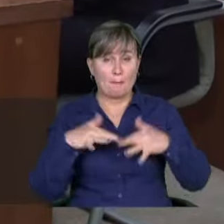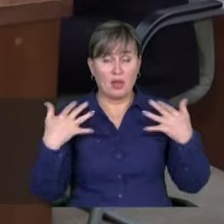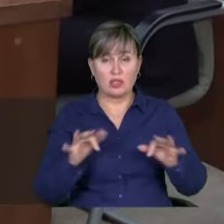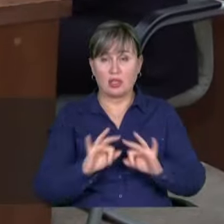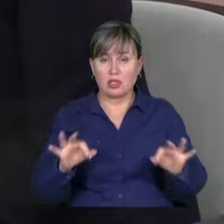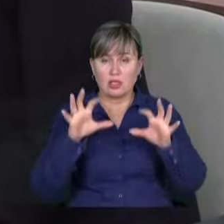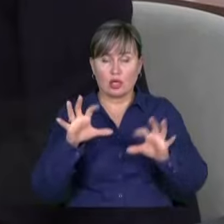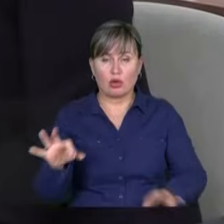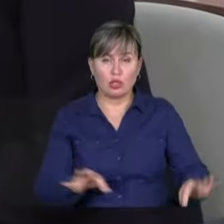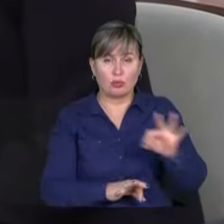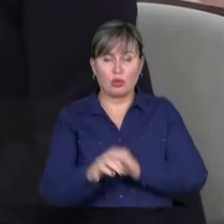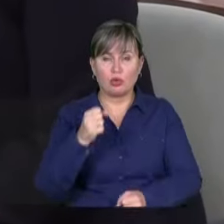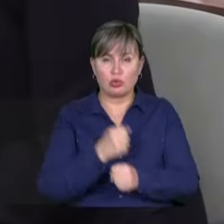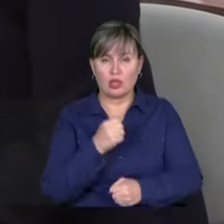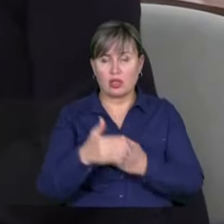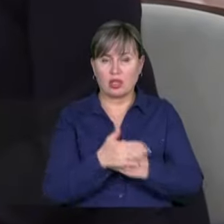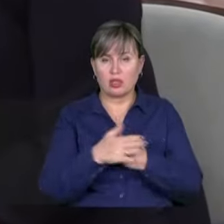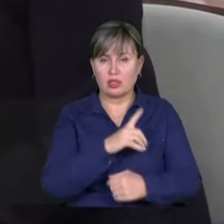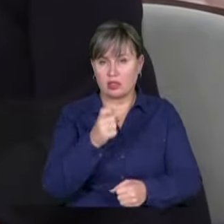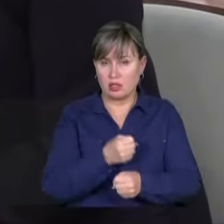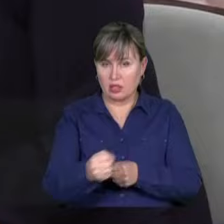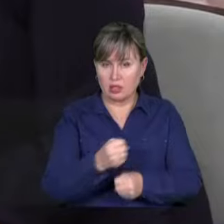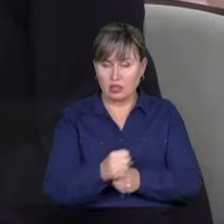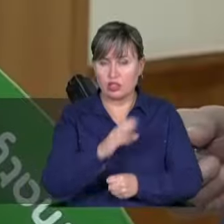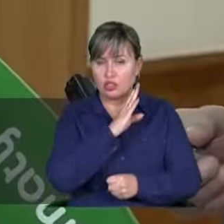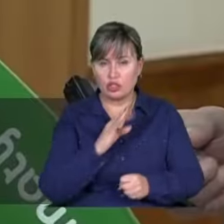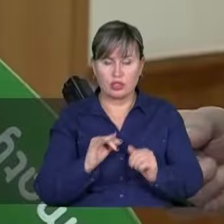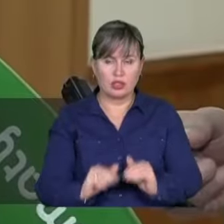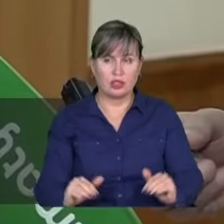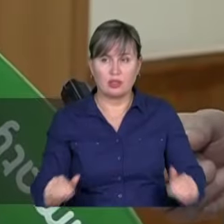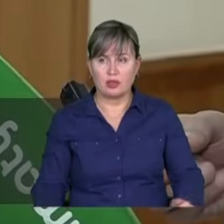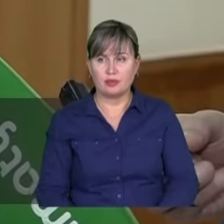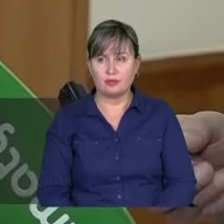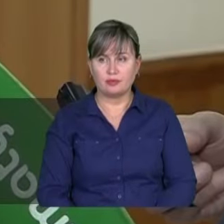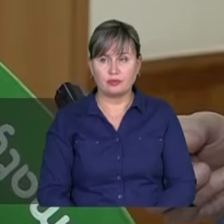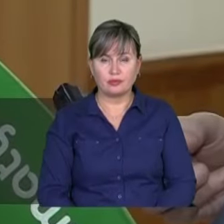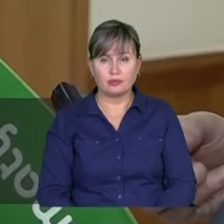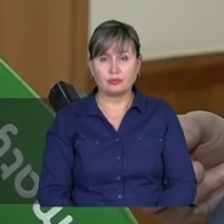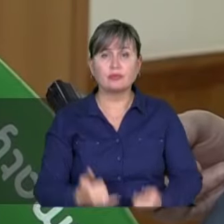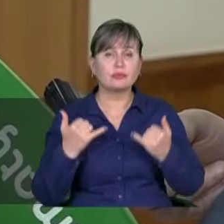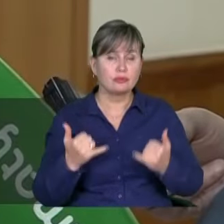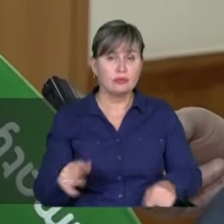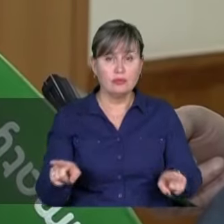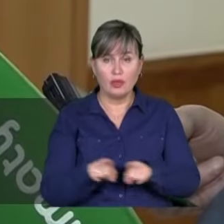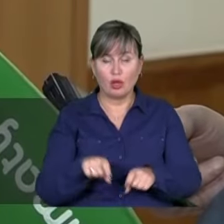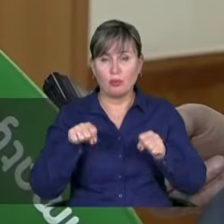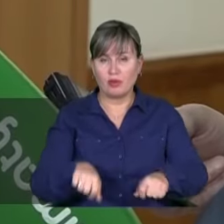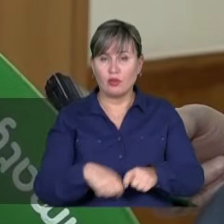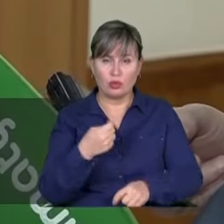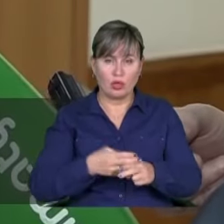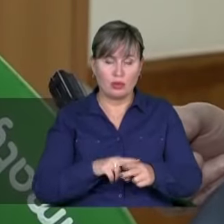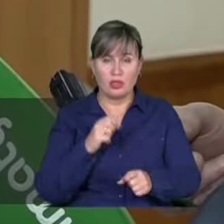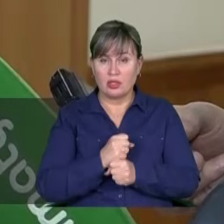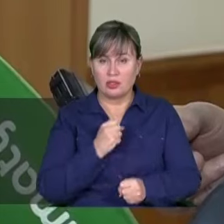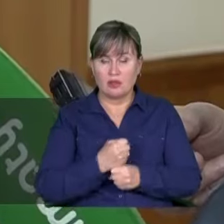презентовали законопроект, ужесточающий наказание за насилие в отношении женщин и детей. На сегодня такого рода правонарушения, которые